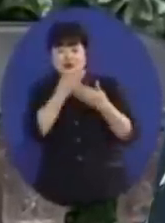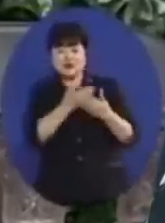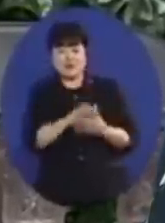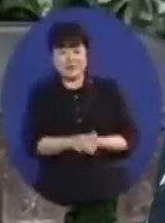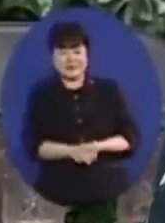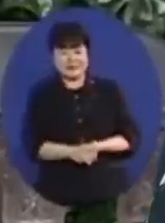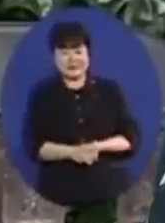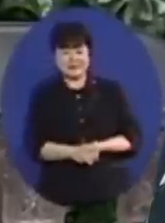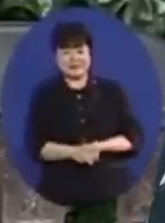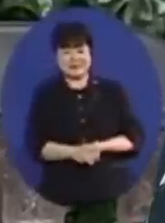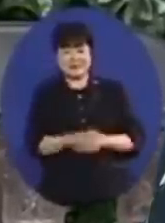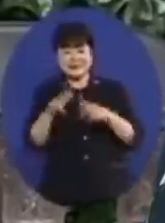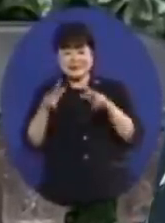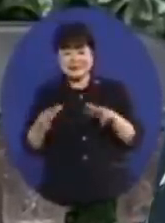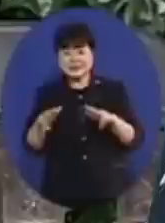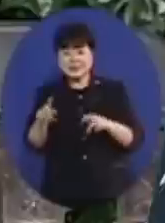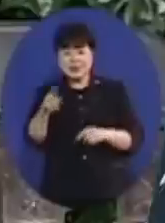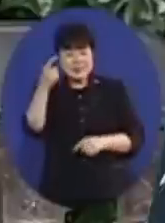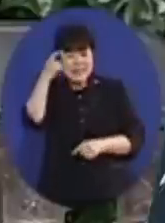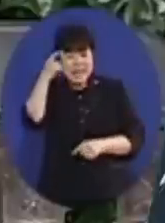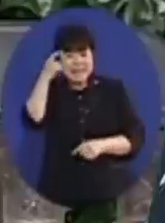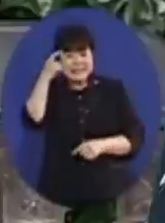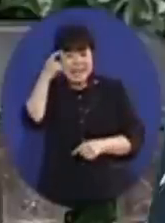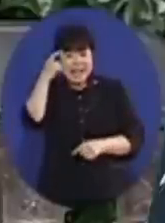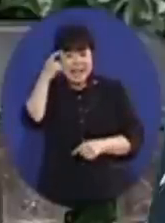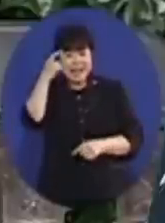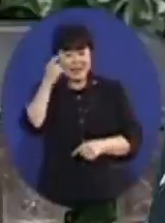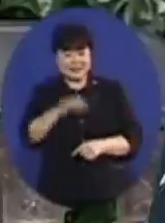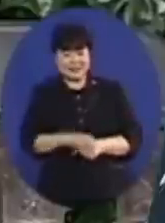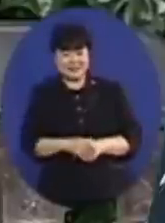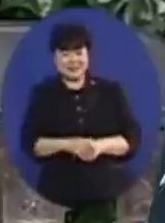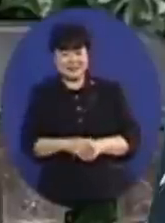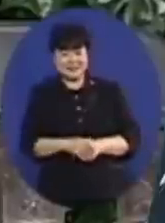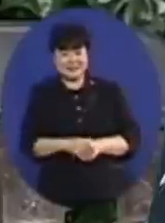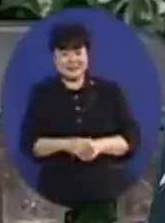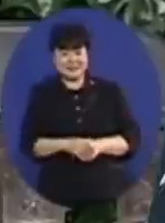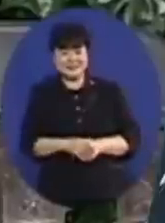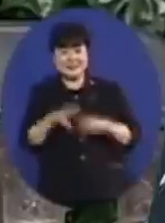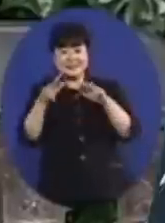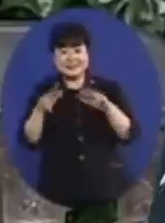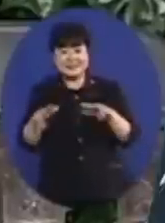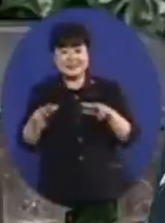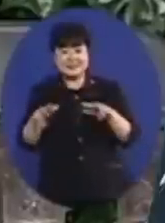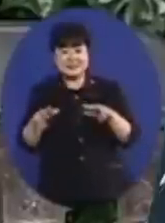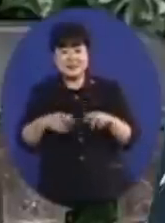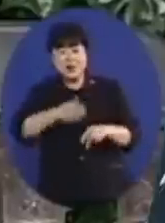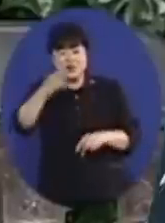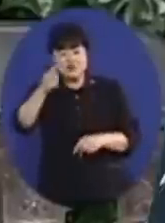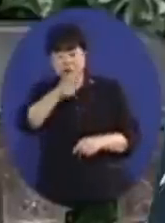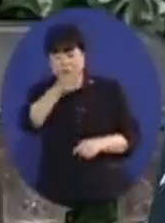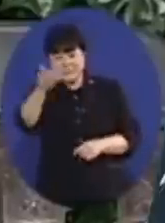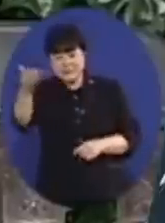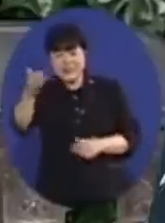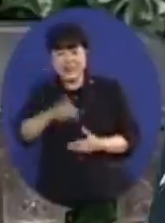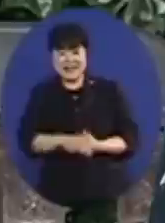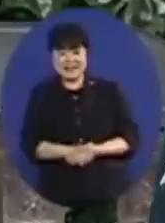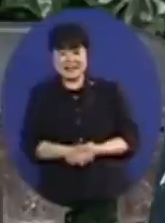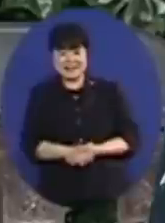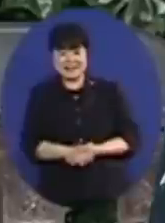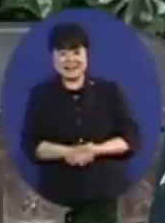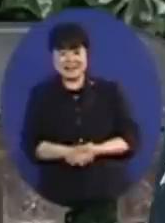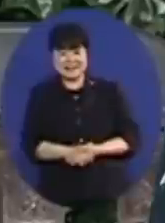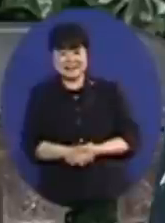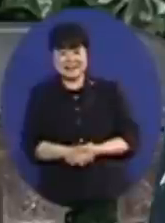것입니다 지금 어떤 것을 어떤 것을 생각하고 계세요 지금 여러분 어떤 것을 꿈꾸고 계세요